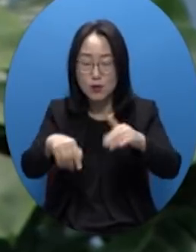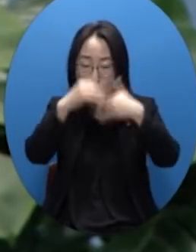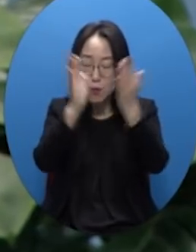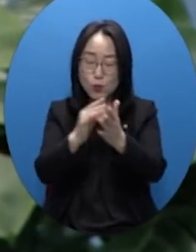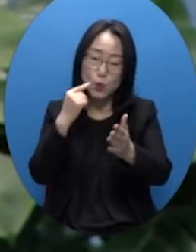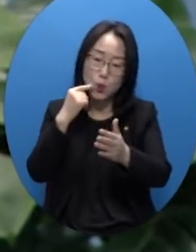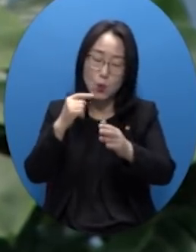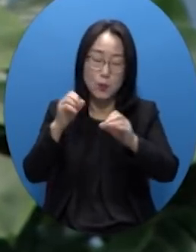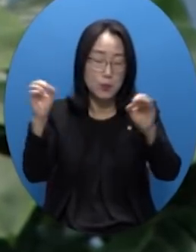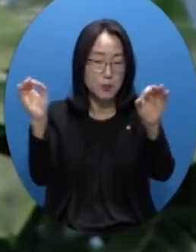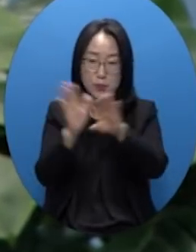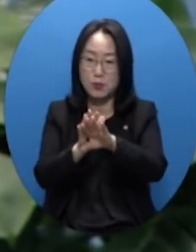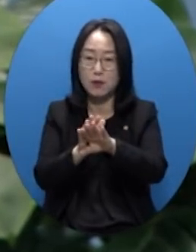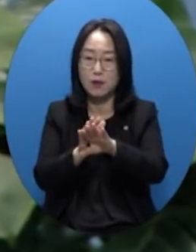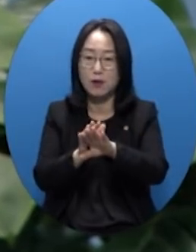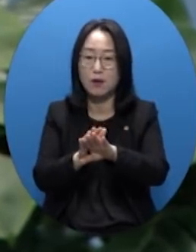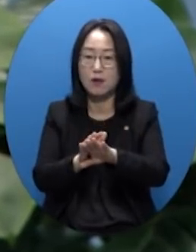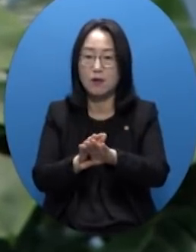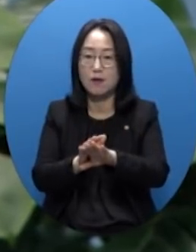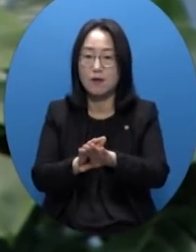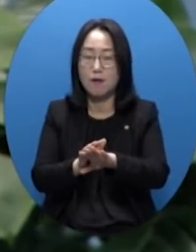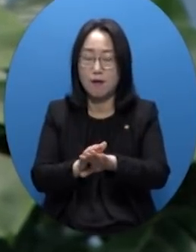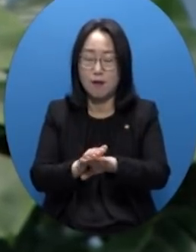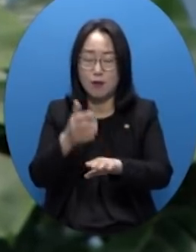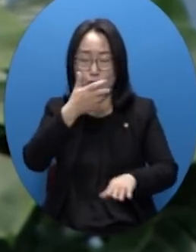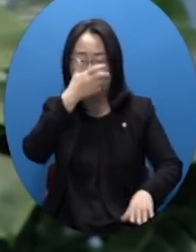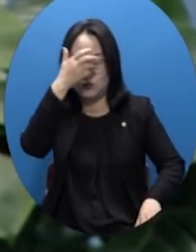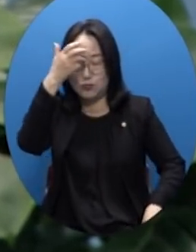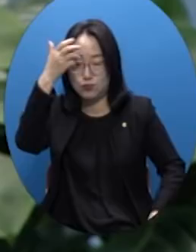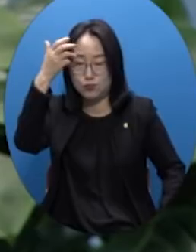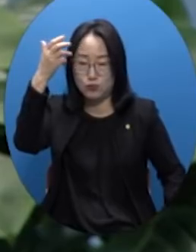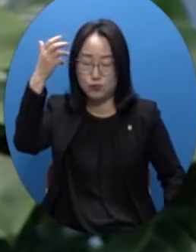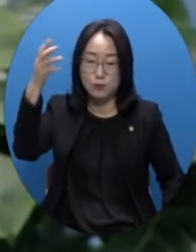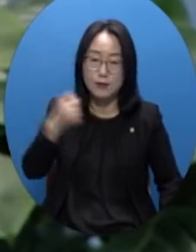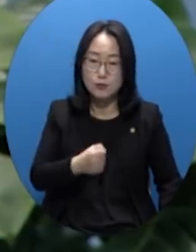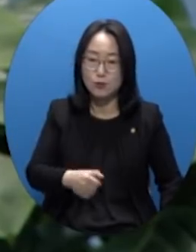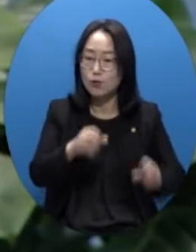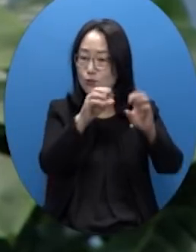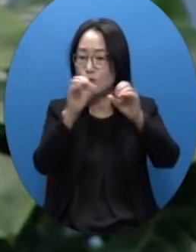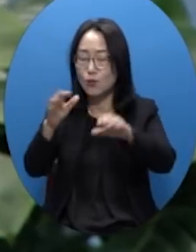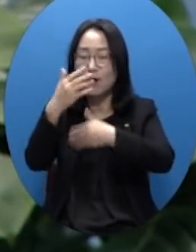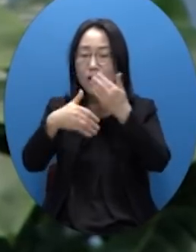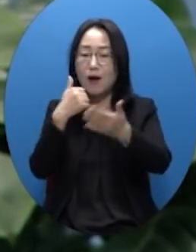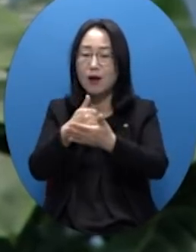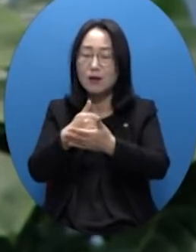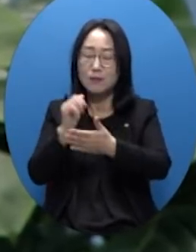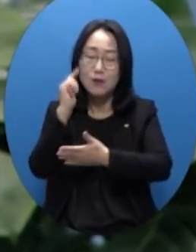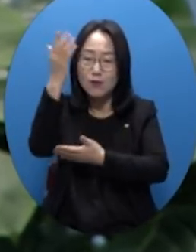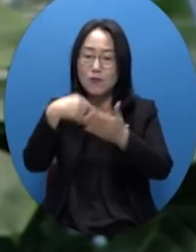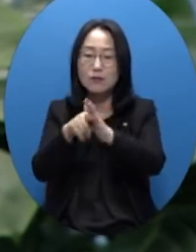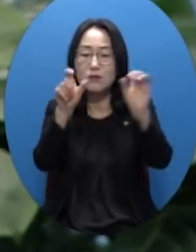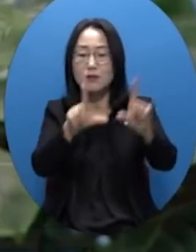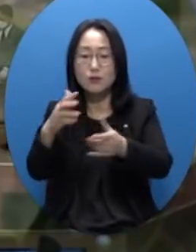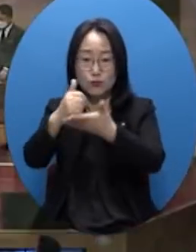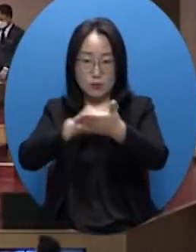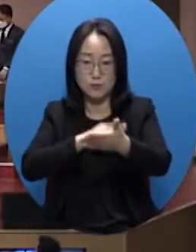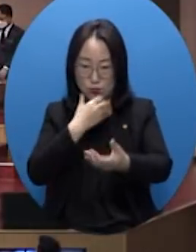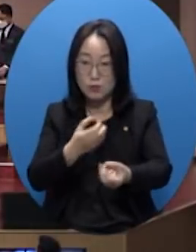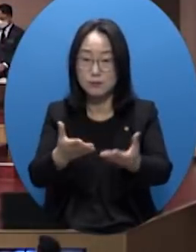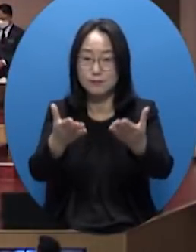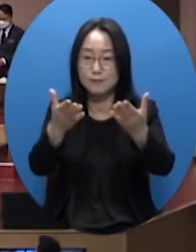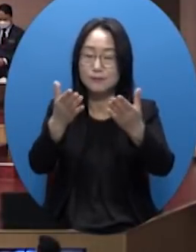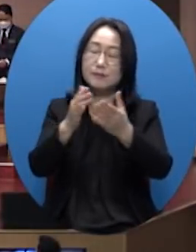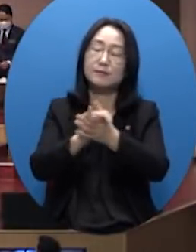가고 꿈과 희망의 전도사가 되어서 팜 영화의 사랑하는 자로 뭐 다 되기를 주님의 이름으로 축원합니다